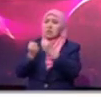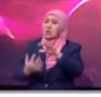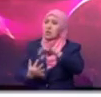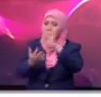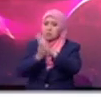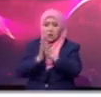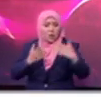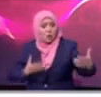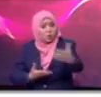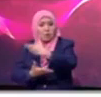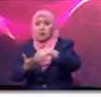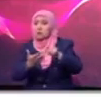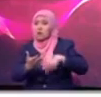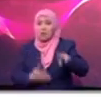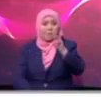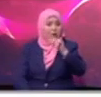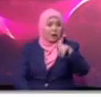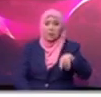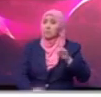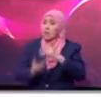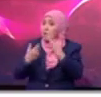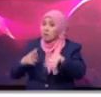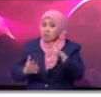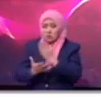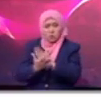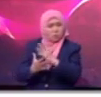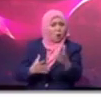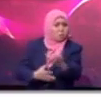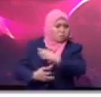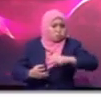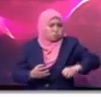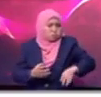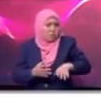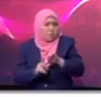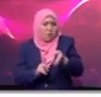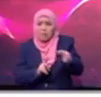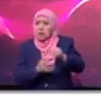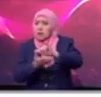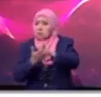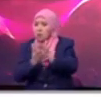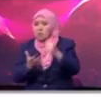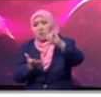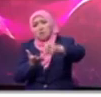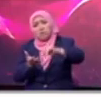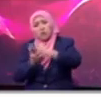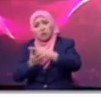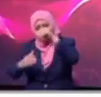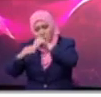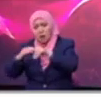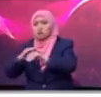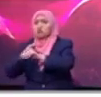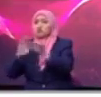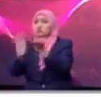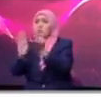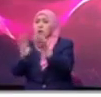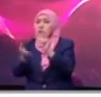Ejen kutipan zakat oleh maib disiasat selepas disyaki menyeleweng kutipan zakat selepas Syarikat terbabit gagal mendeposit Wang berkenaan